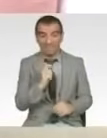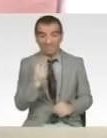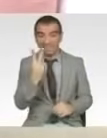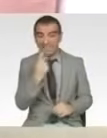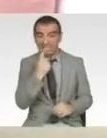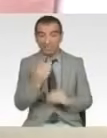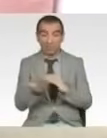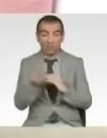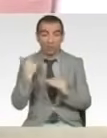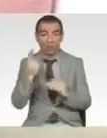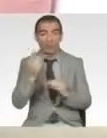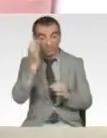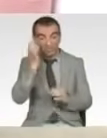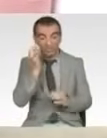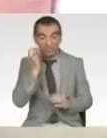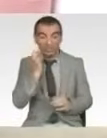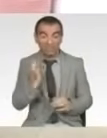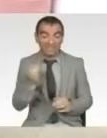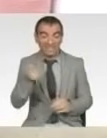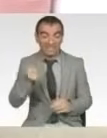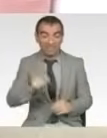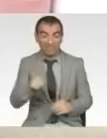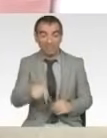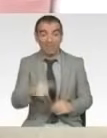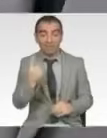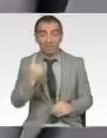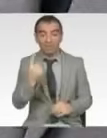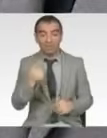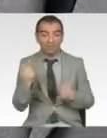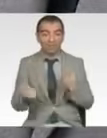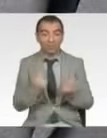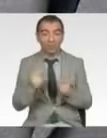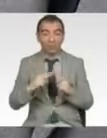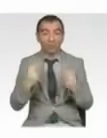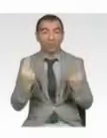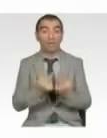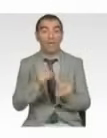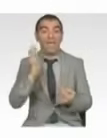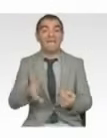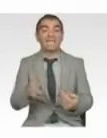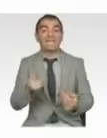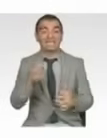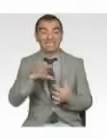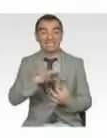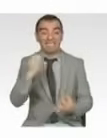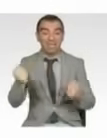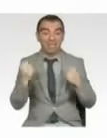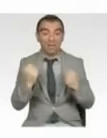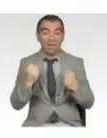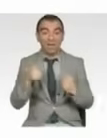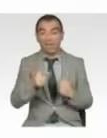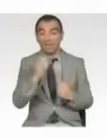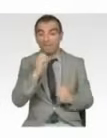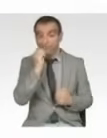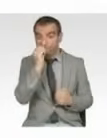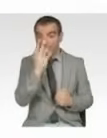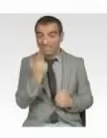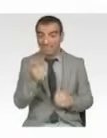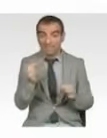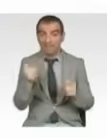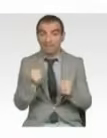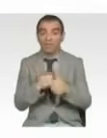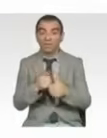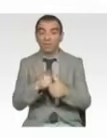2 yıl önce Çin'de yapılan bir klinik çalışmada dünyada insan sağlığına en faydalı bitkilerin başında